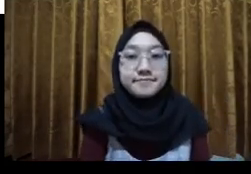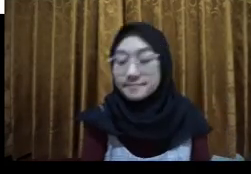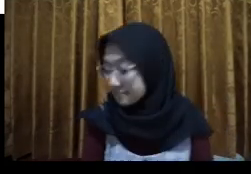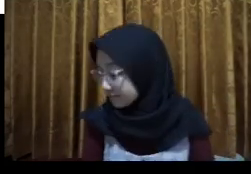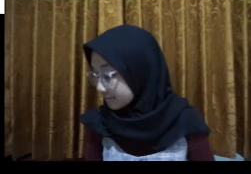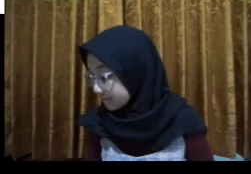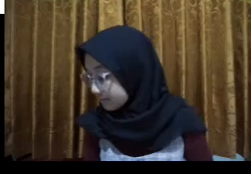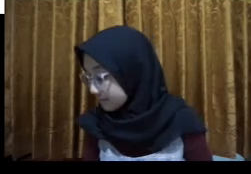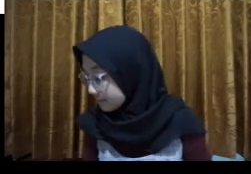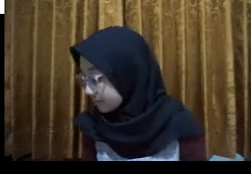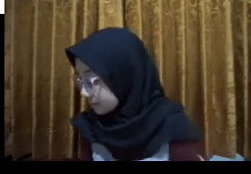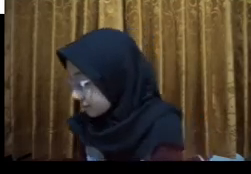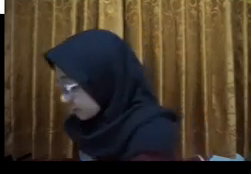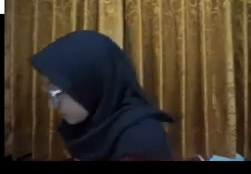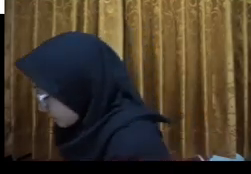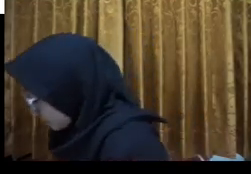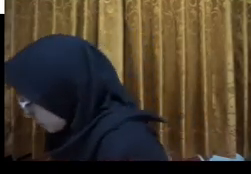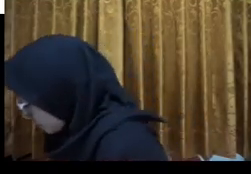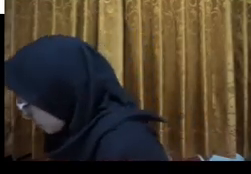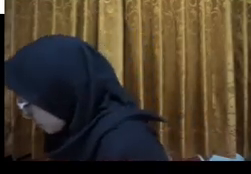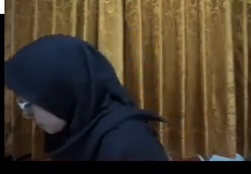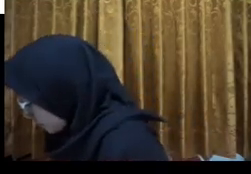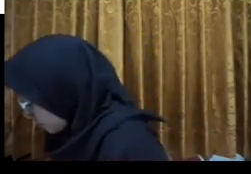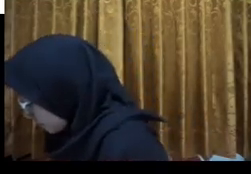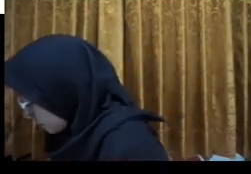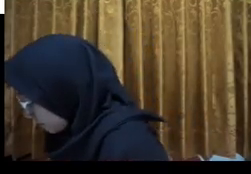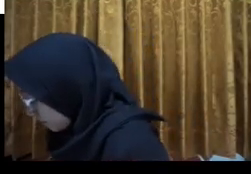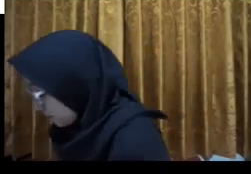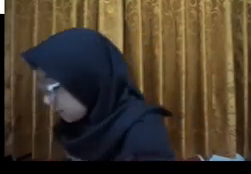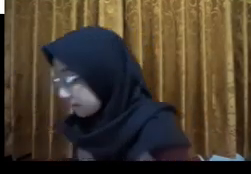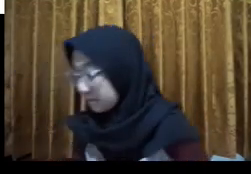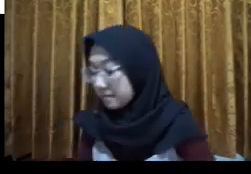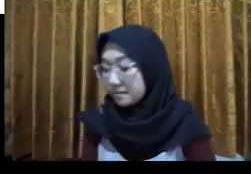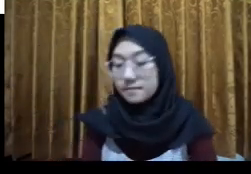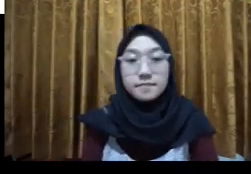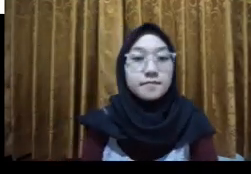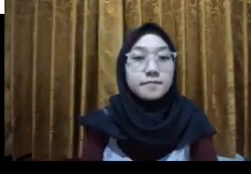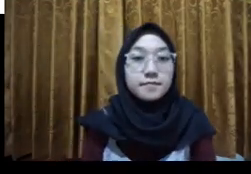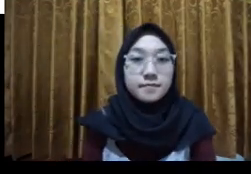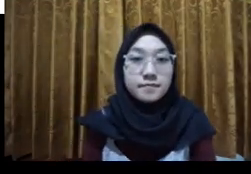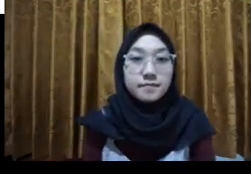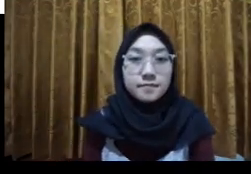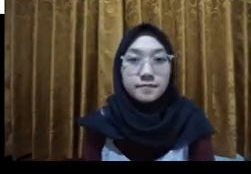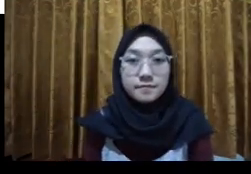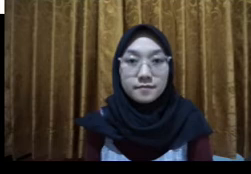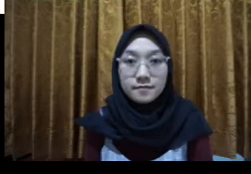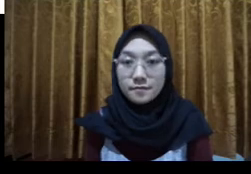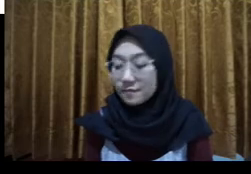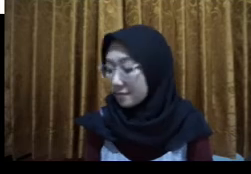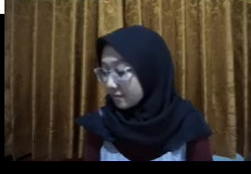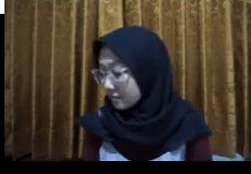bawah. Insert tahan terus panah bawah terus dilepas ya. Oleh Dedi Susanto penerbit PT Gramedia Pustaka Utama.